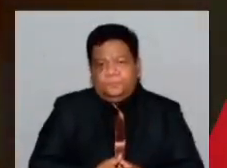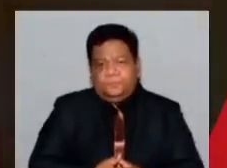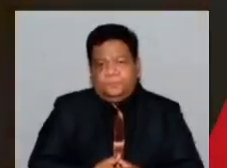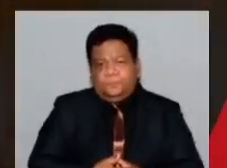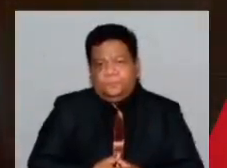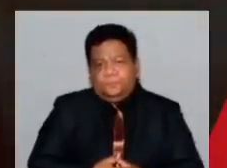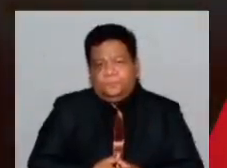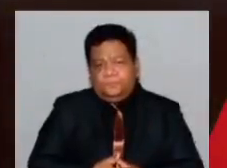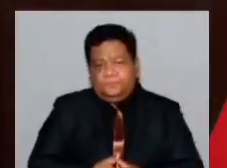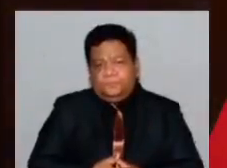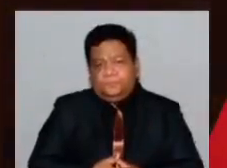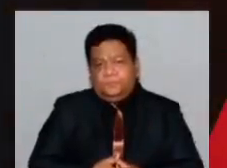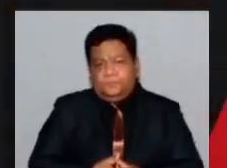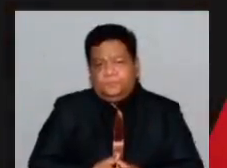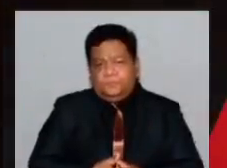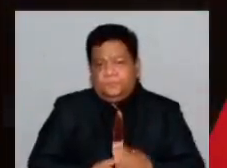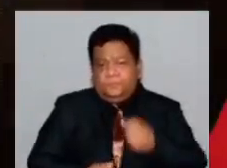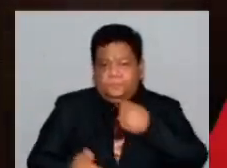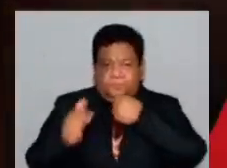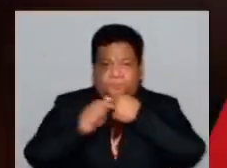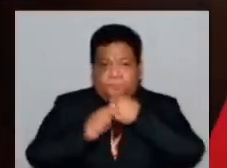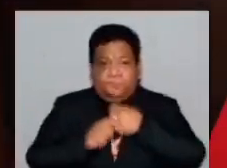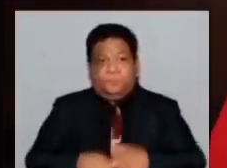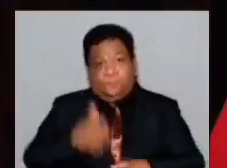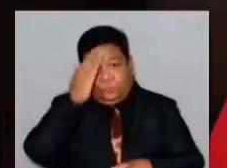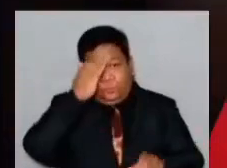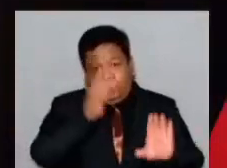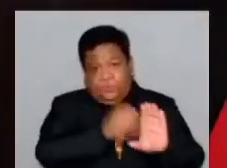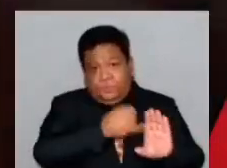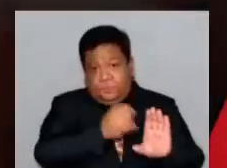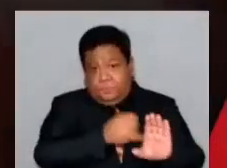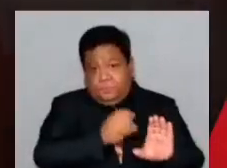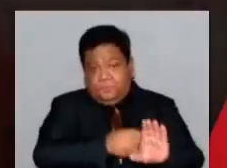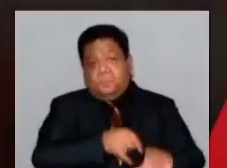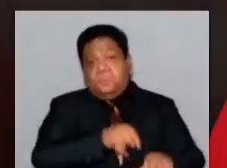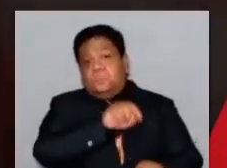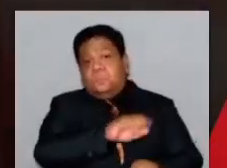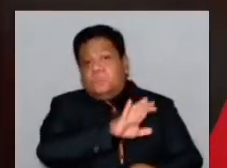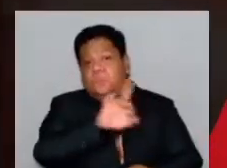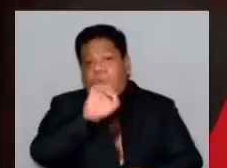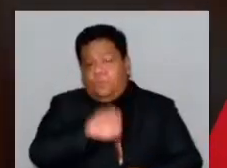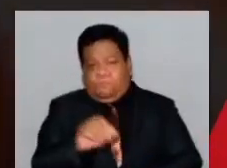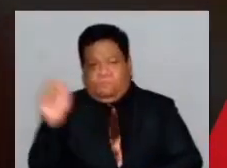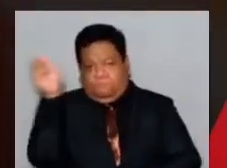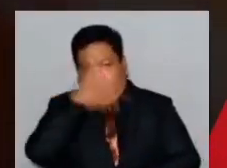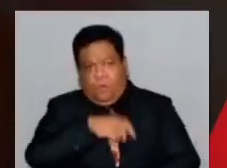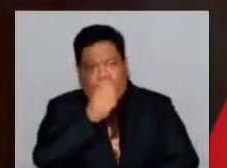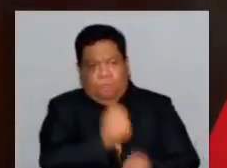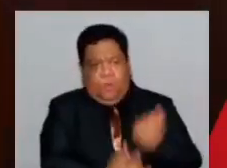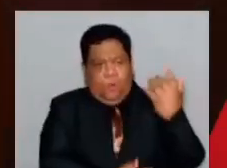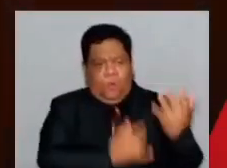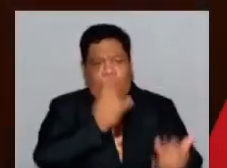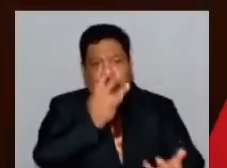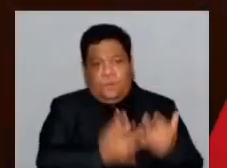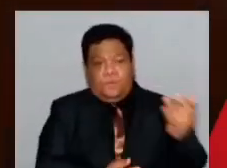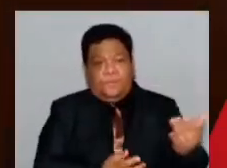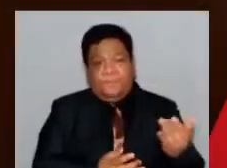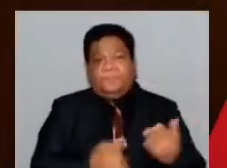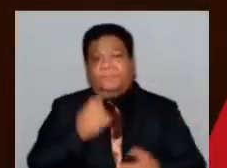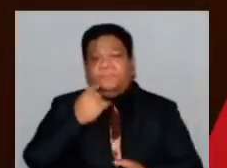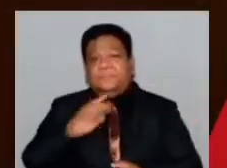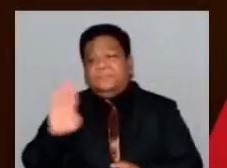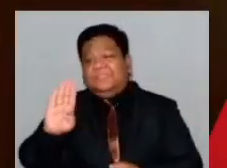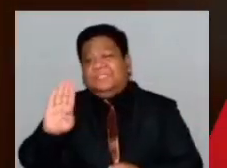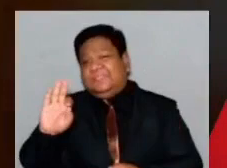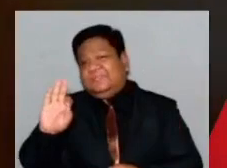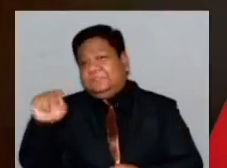Biglang nagliyab ang isang Pampasaherong jeep sa Marcos Bridge sa Cagayan de Oro City. Ayon sa Bureau of Fire Protection, bumabiyahe patungong barangay Bonbon